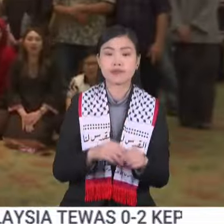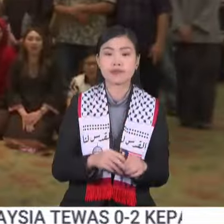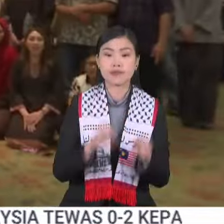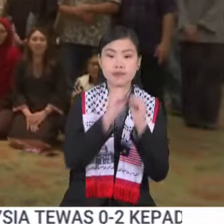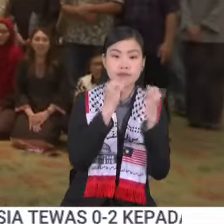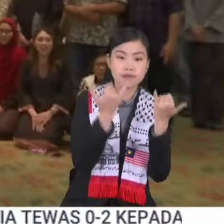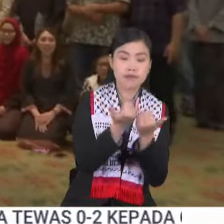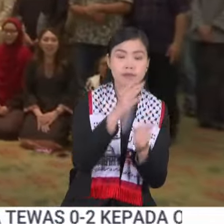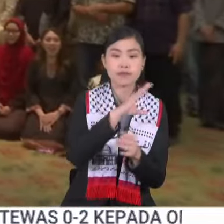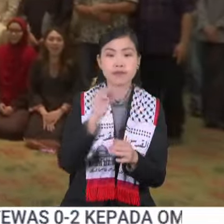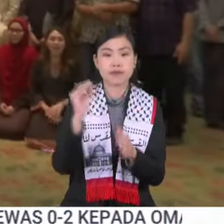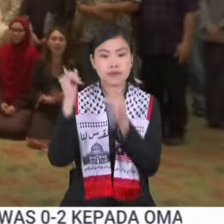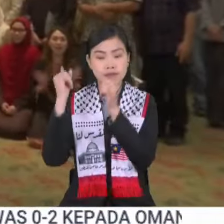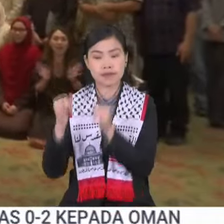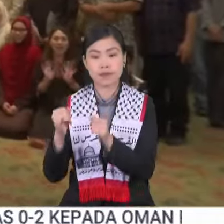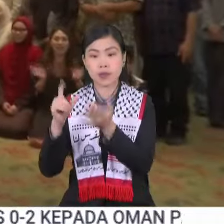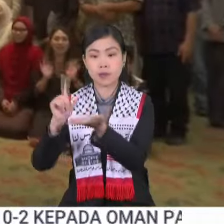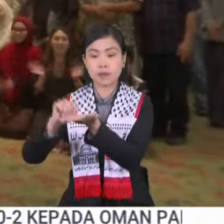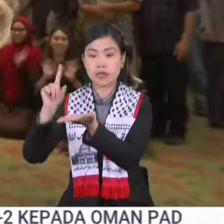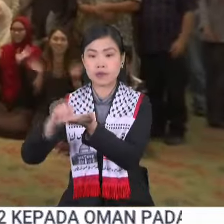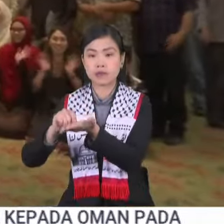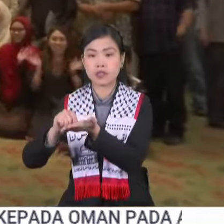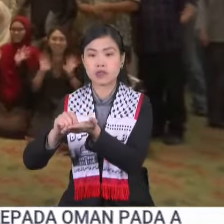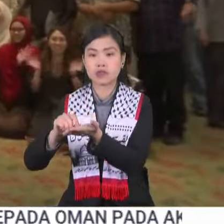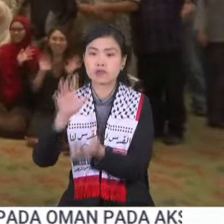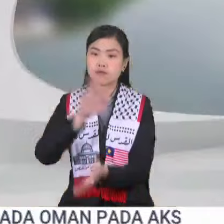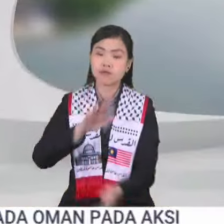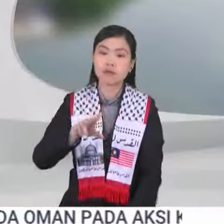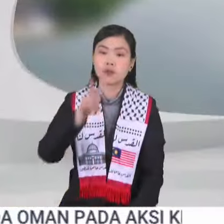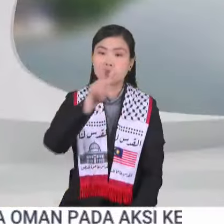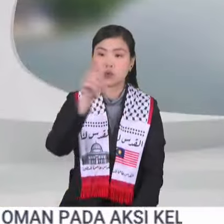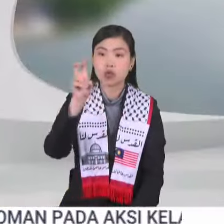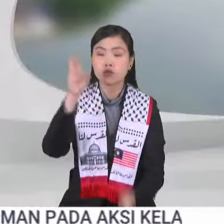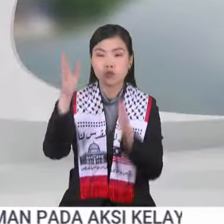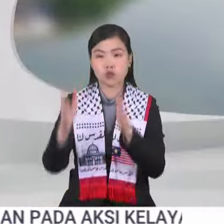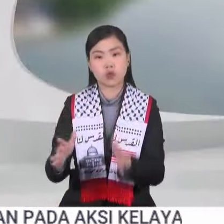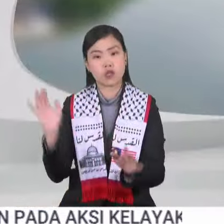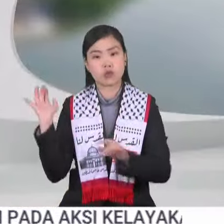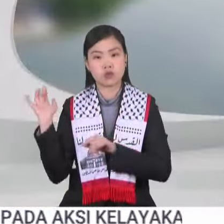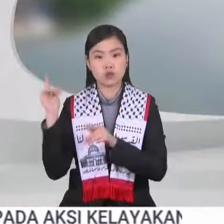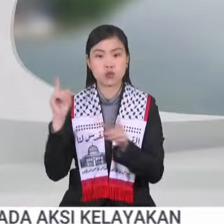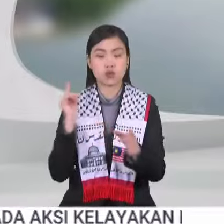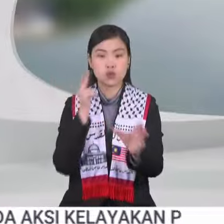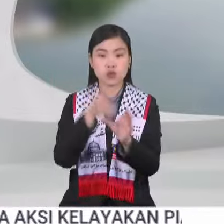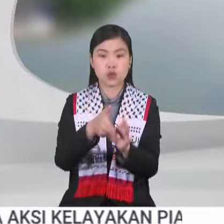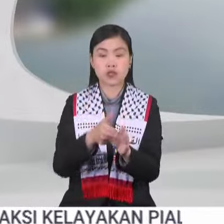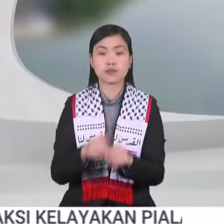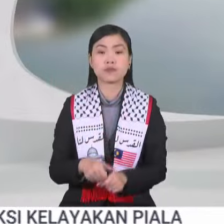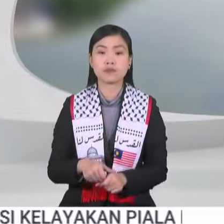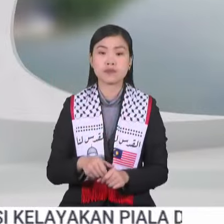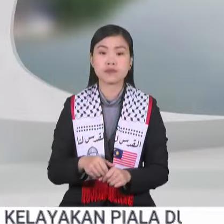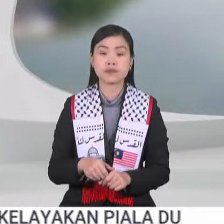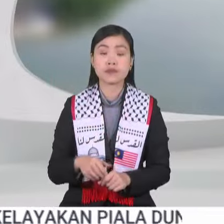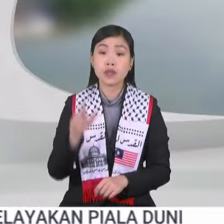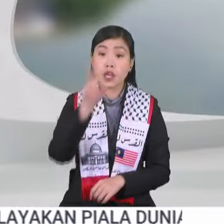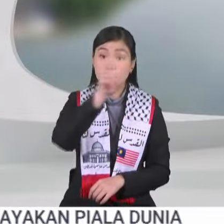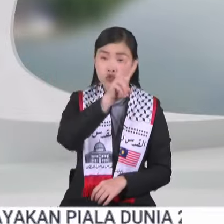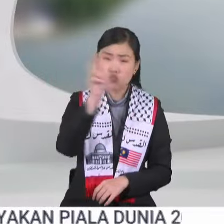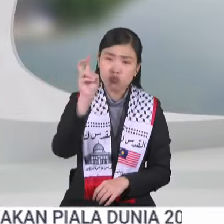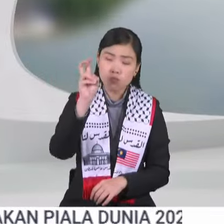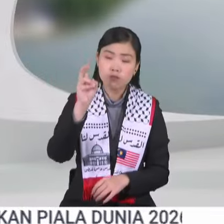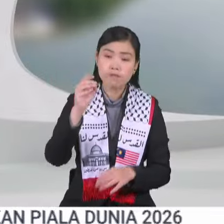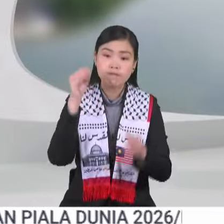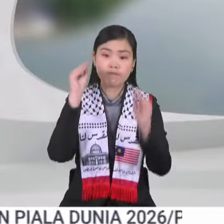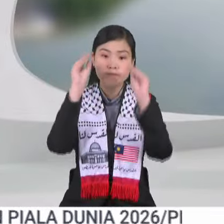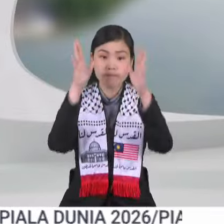kira-kira 200 pengamal media hadir dalam Majlis tersebut sementara itu seramai 200 guru pelatih